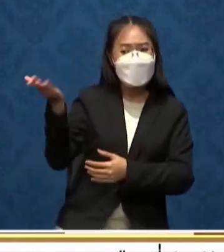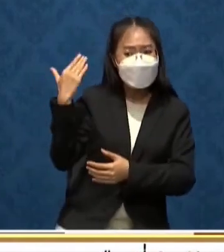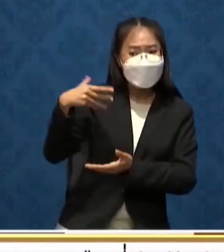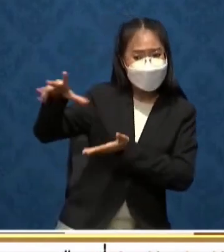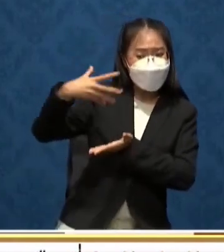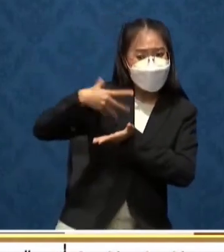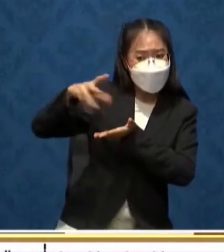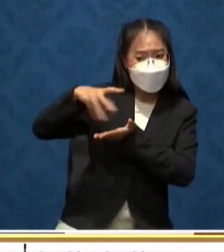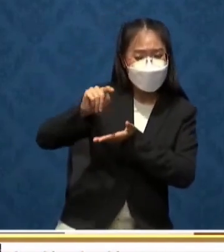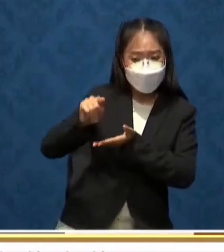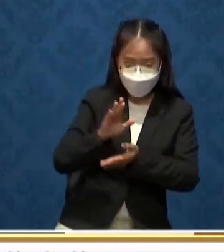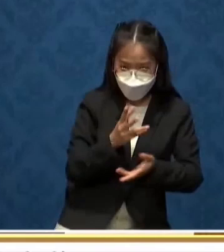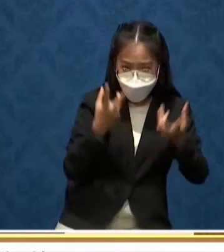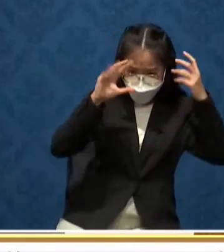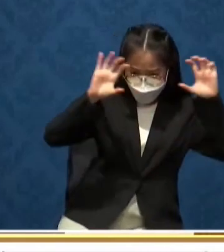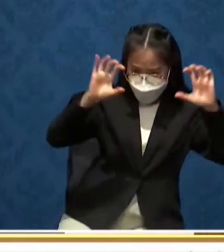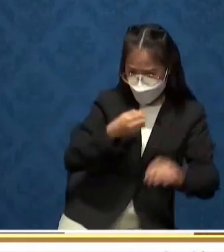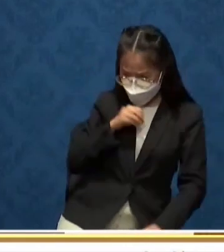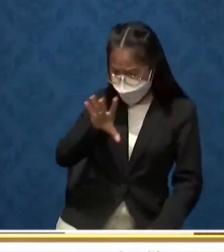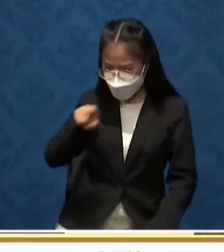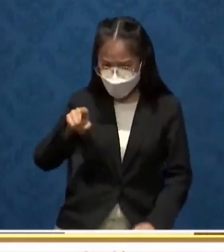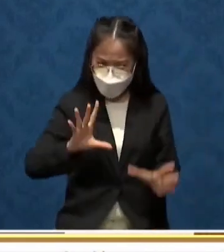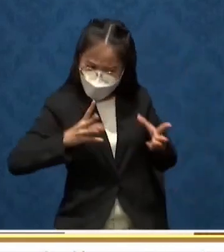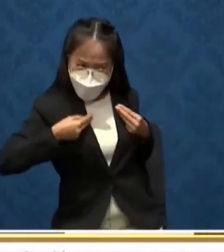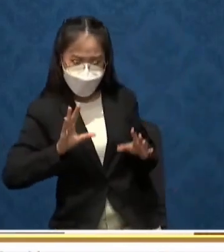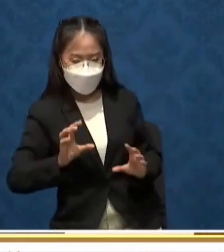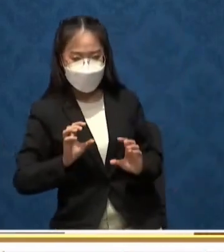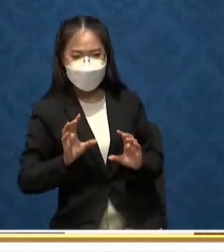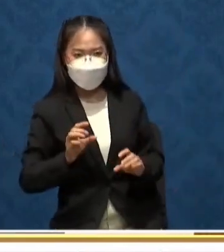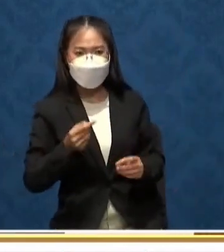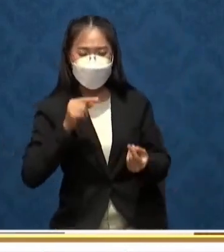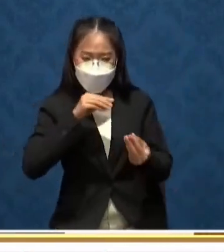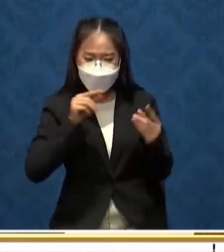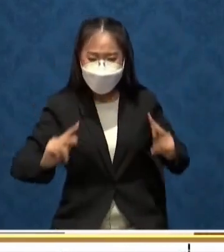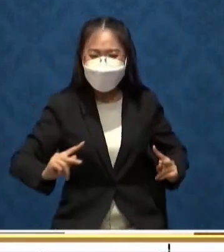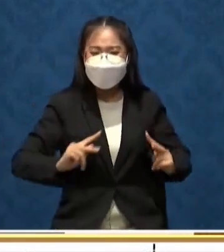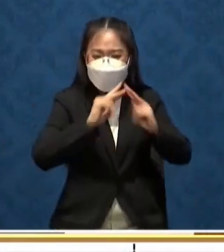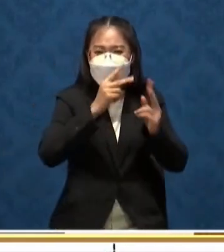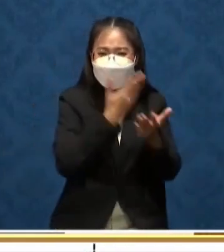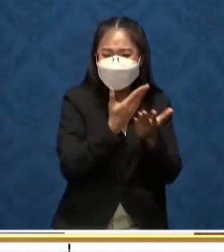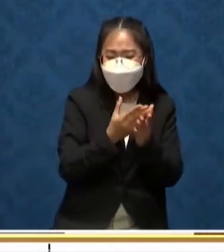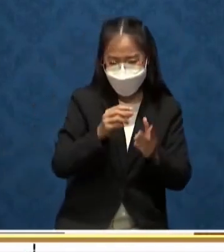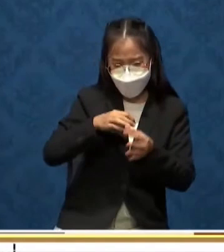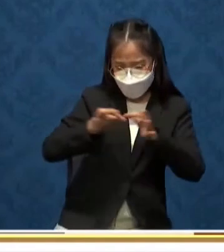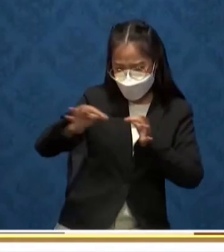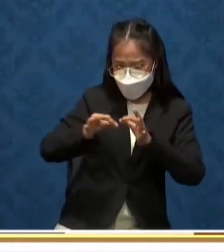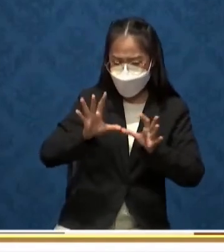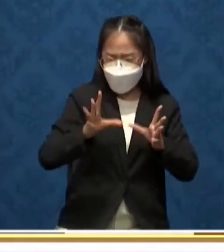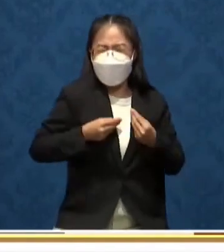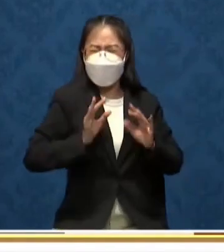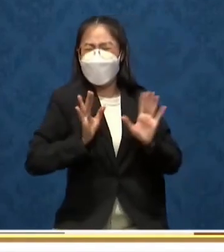เวลา รัฒบานพูดถไม่ฟังจะดคลังช่แจง ถูรndeการusiจยแงก ท่านกไม่ฟังอีก